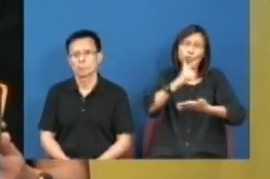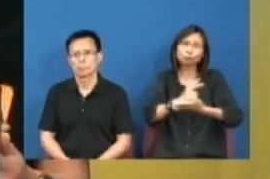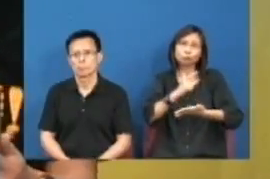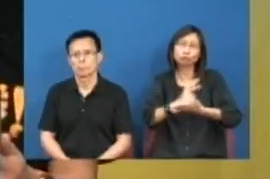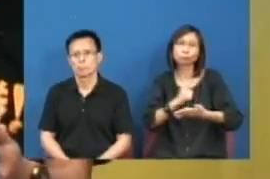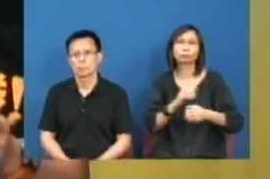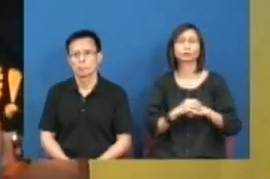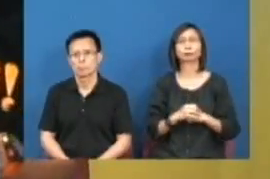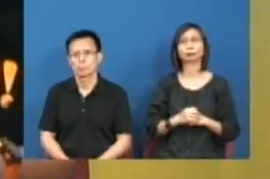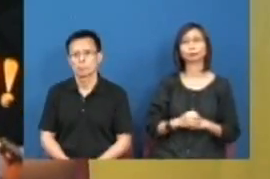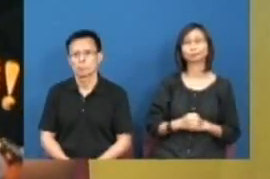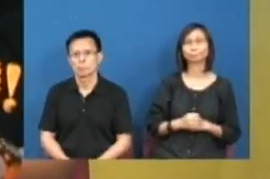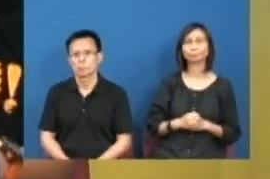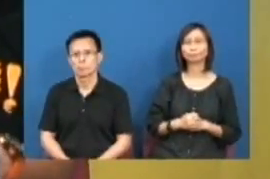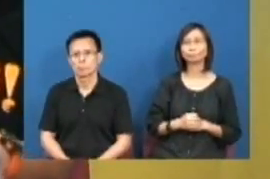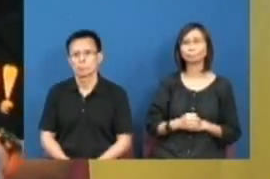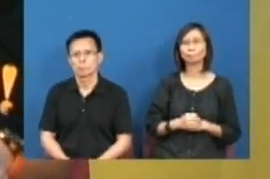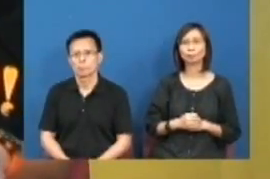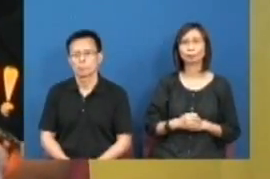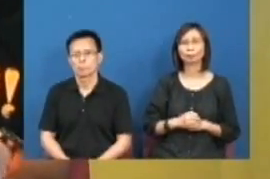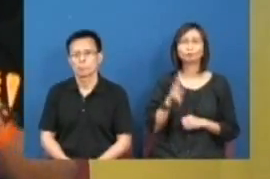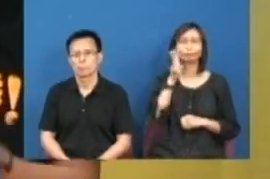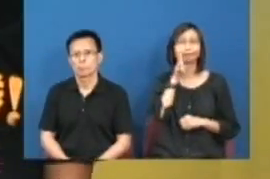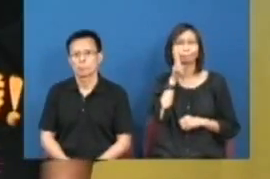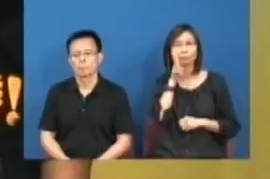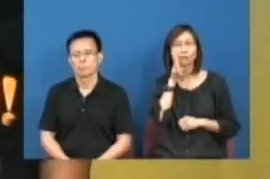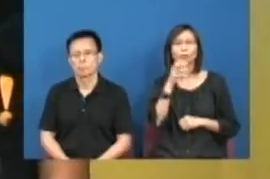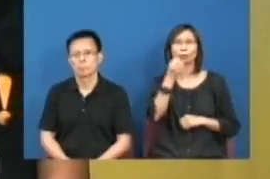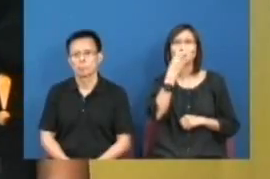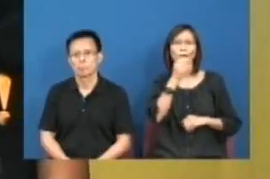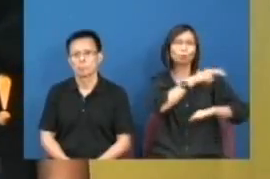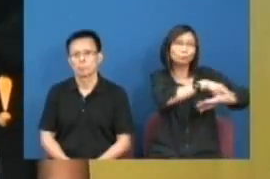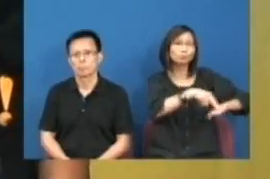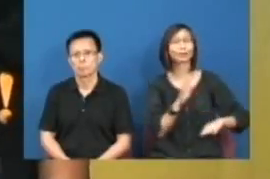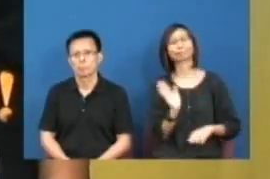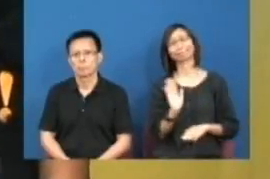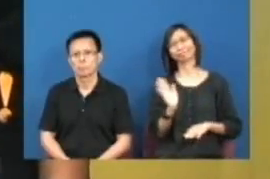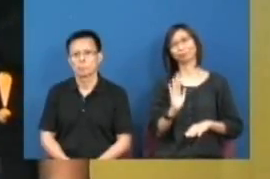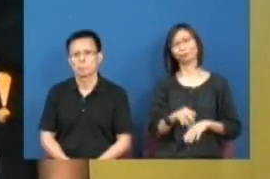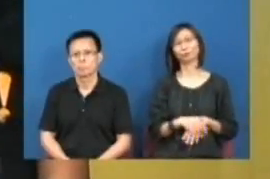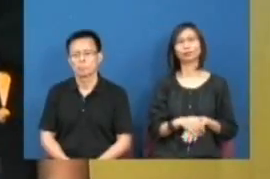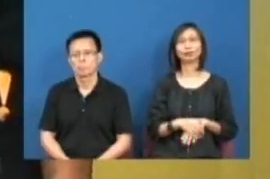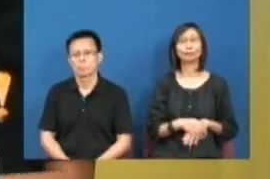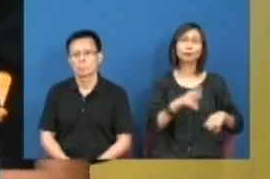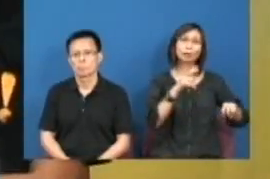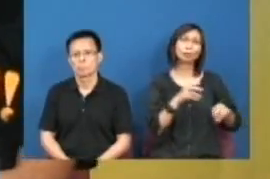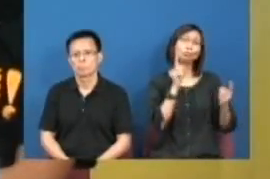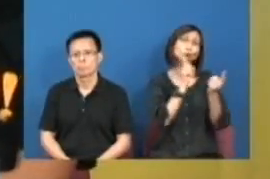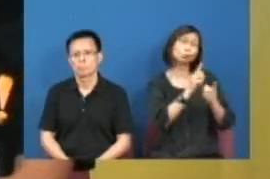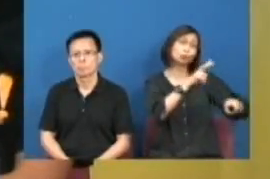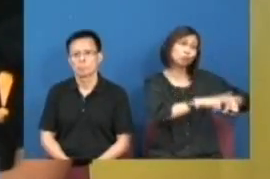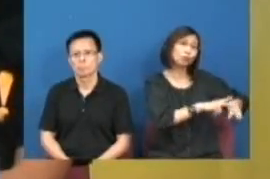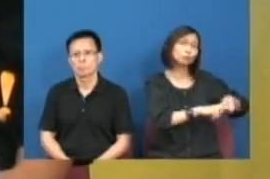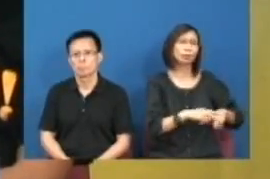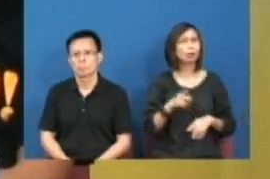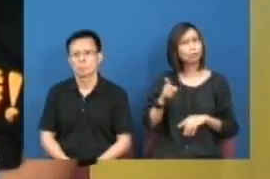不讓的角色。咁就當然其實好像香港不會邊緣化，因為香港其實即係喺內地嘅發展，甚至其實佢好強